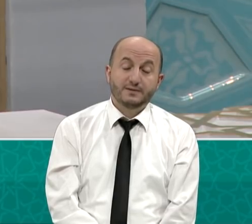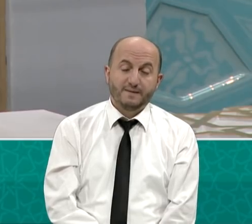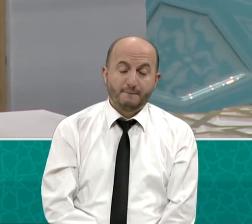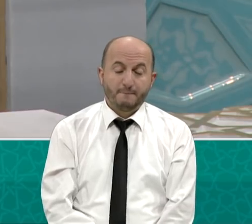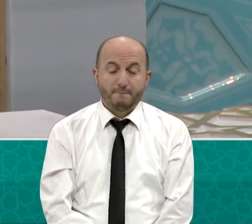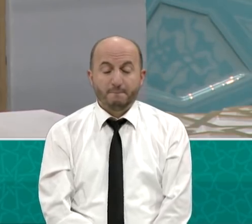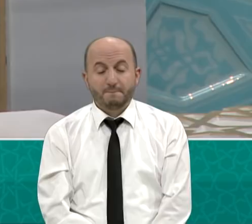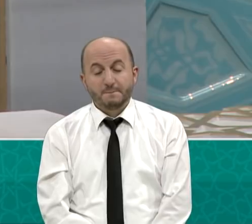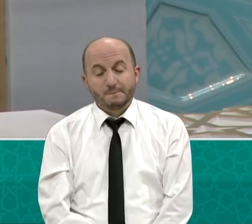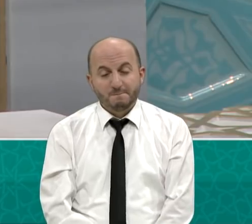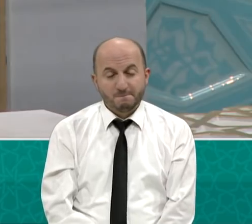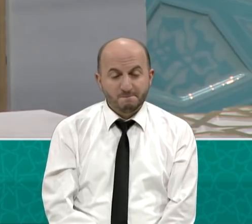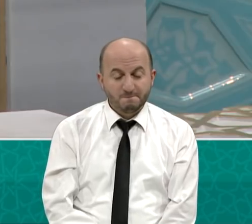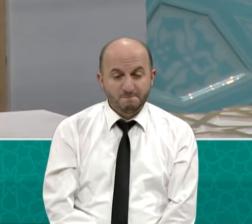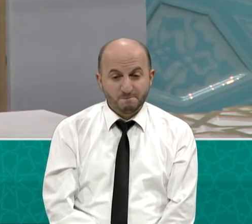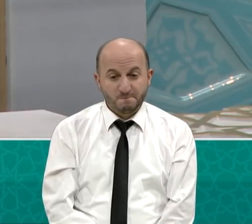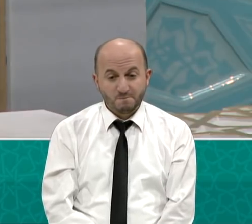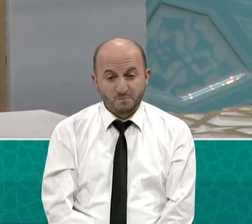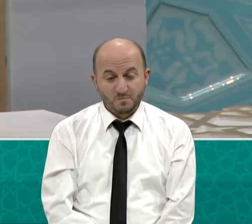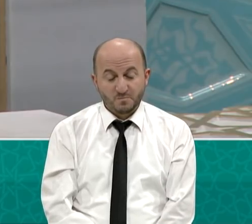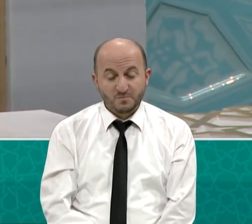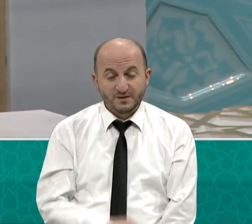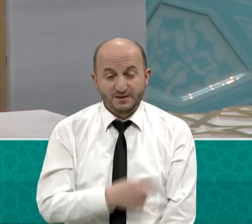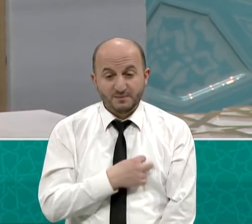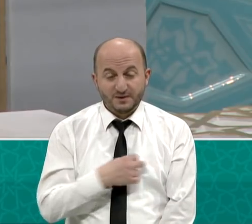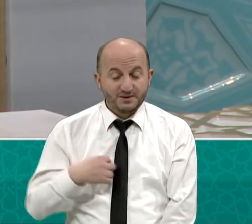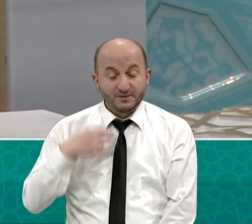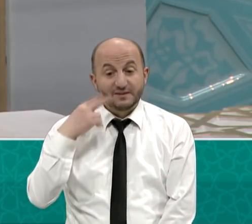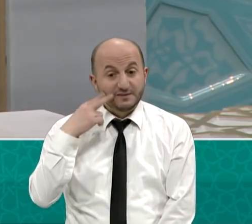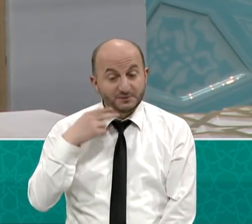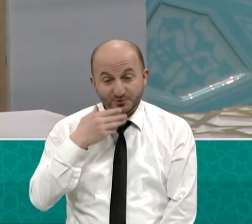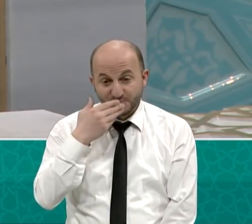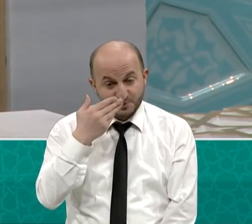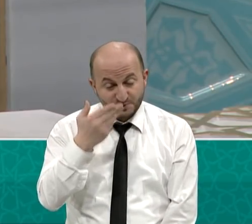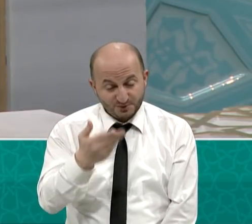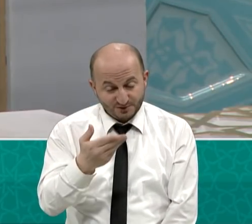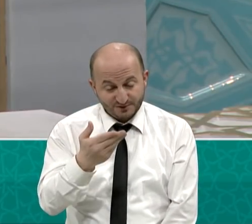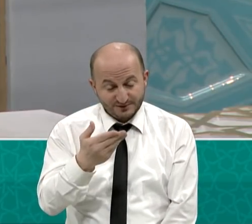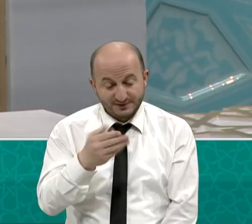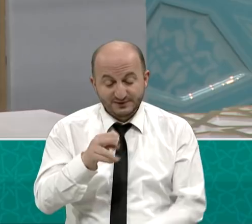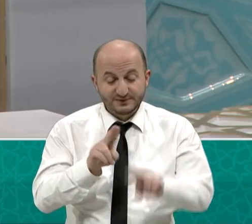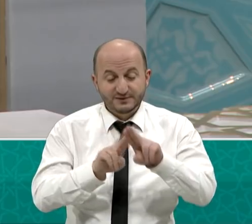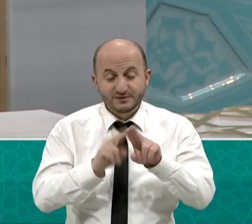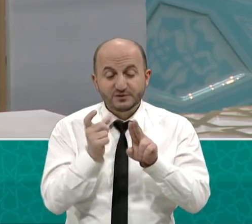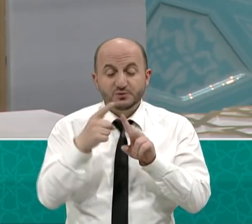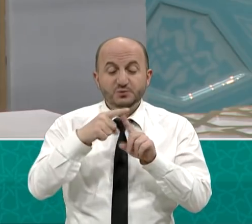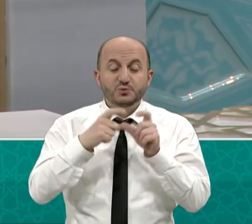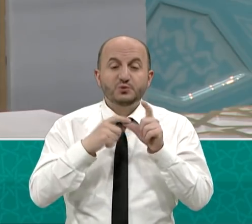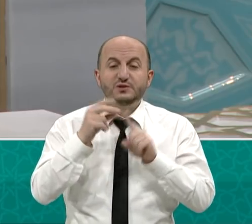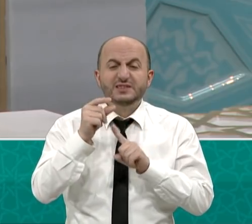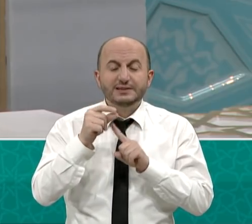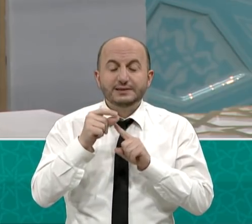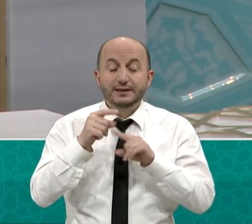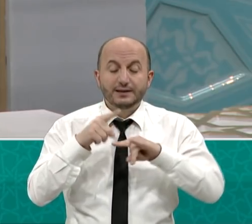ayeti kerime. Hadis dedik, kutsi hadiste sevgili kardeşlerim. kutsi hadis ne demekti? Lafzı